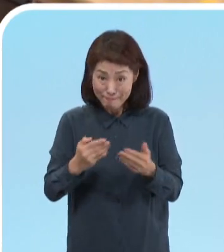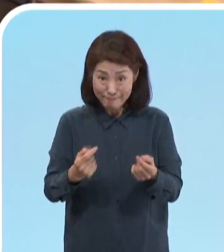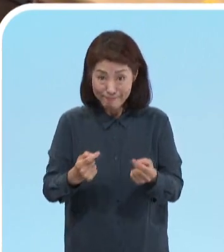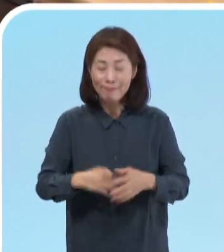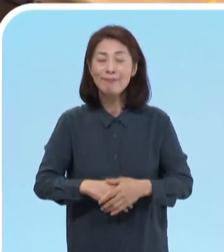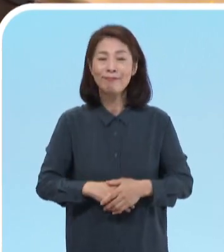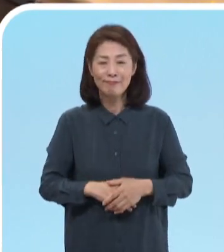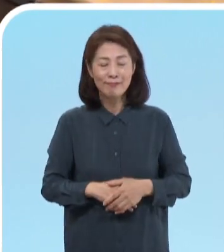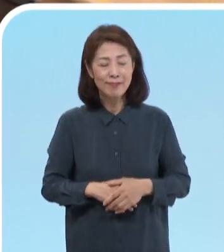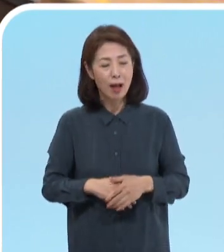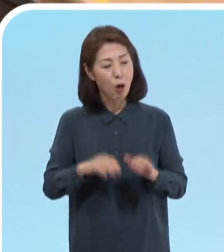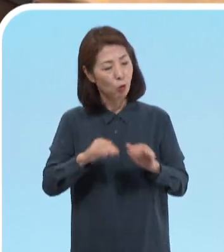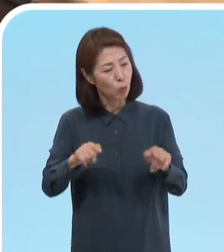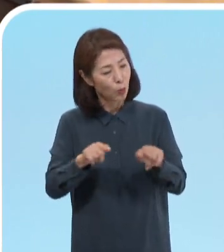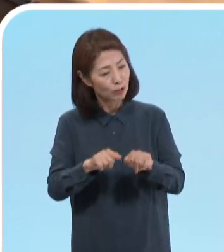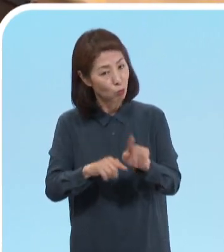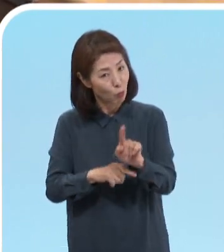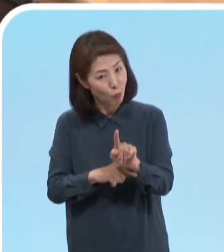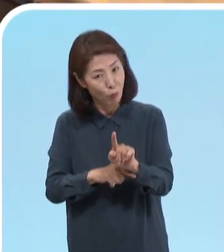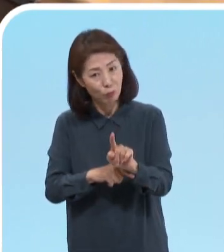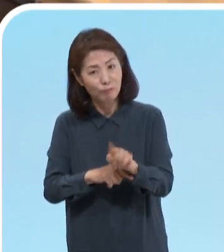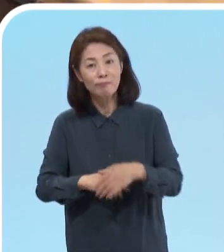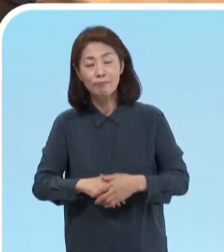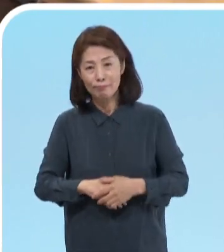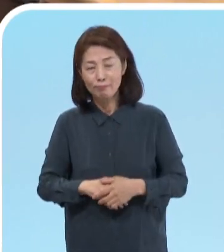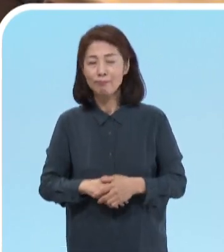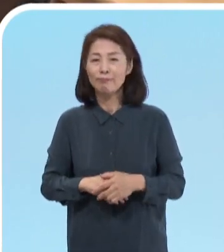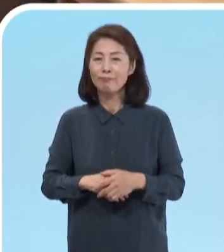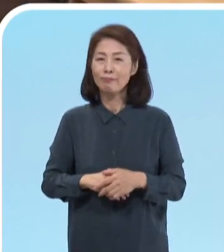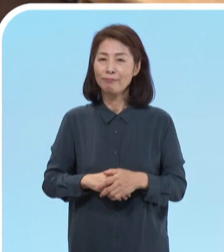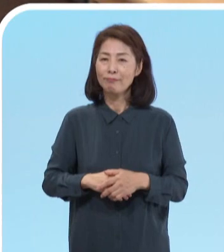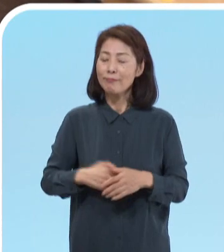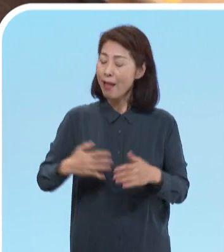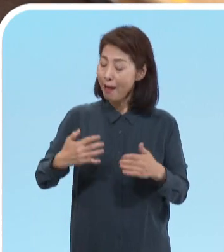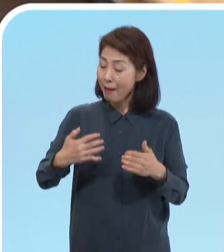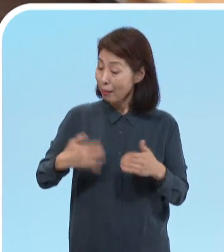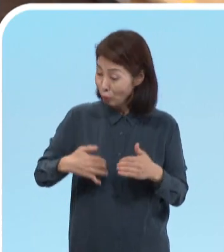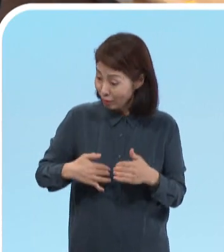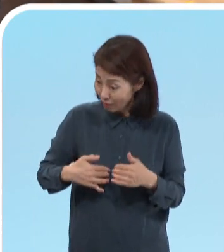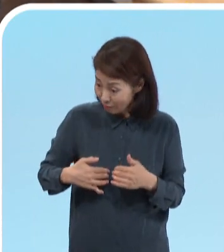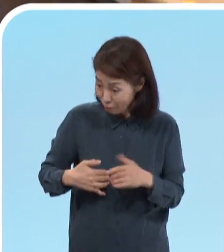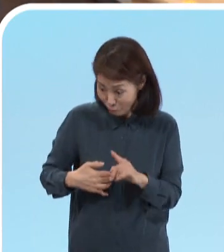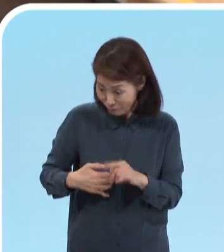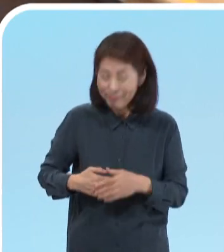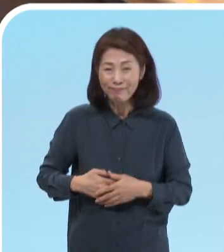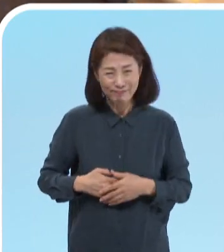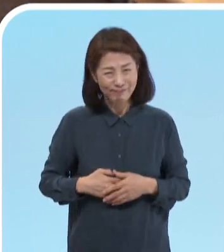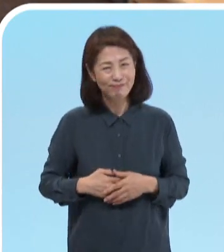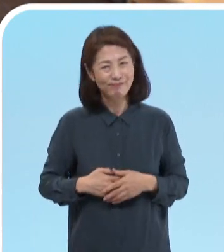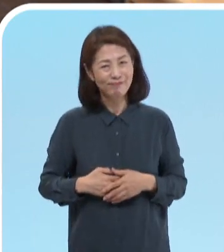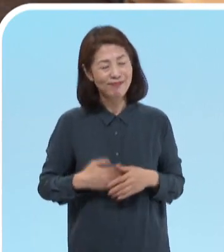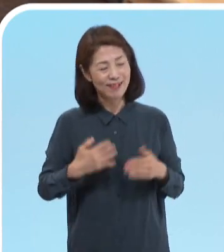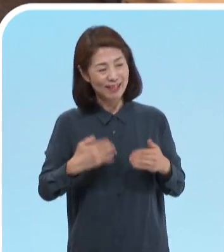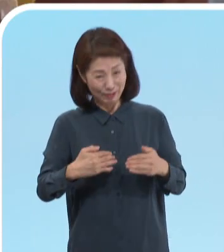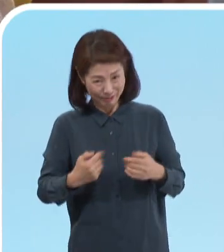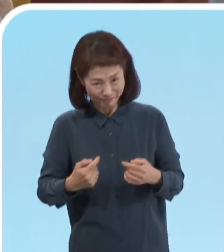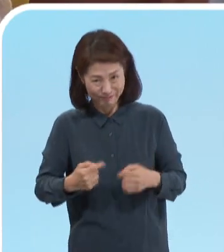子さんと一緒にやってみるのどうですか？ あ、楽しいね。どう？楽しい？